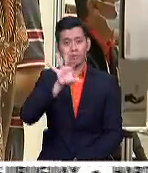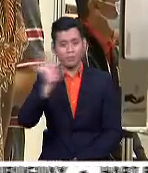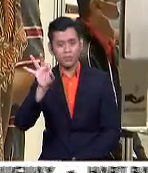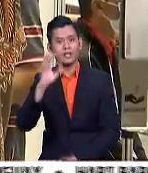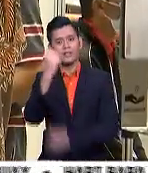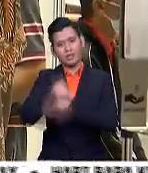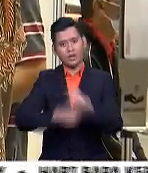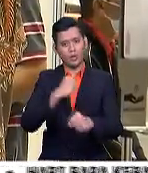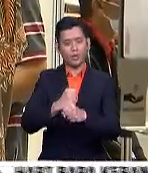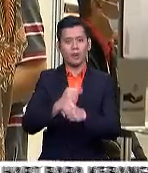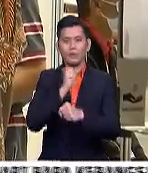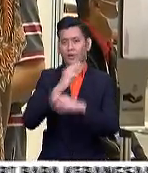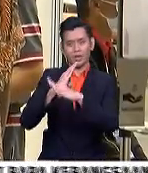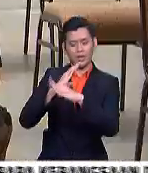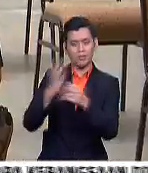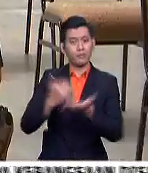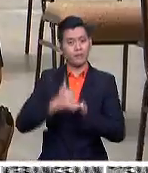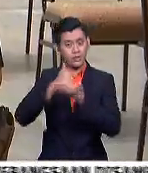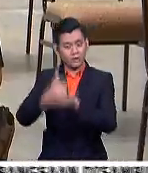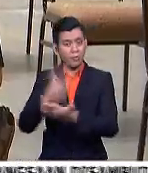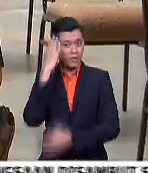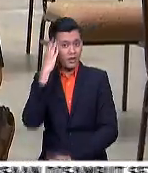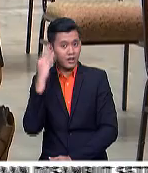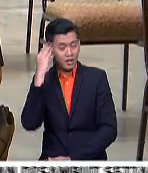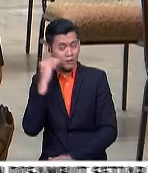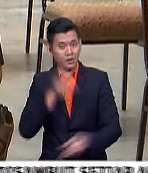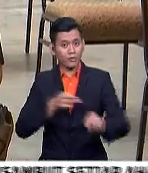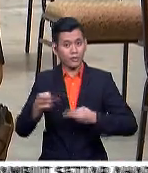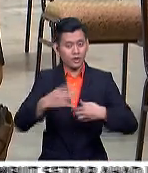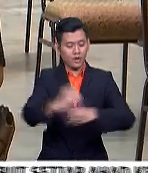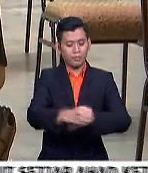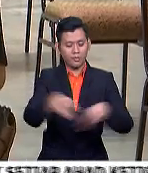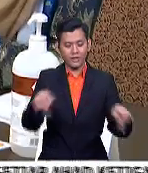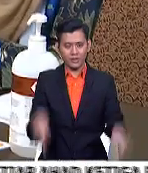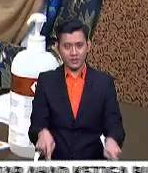membantu. Pengalaman bekerja di peringkat pengurusan sebuah kondominium di Ibu Negara